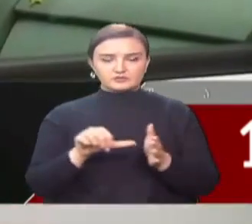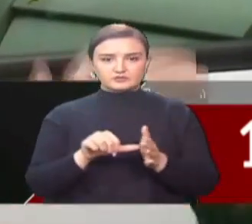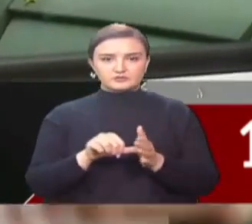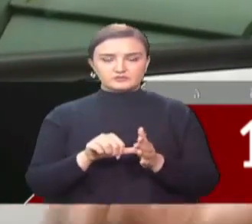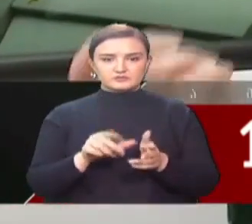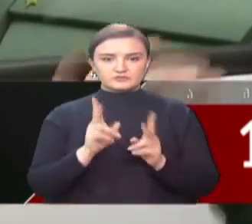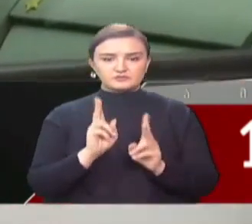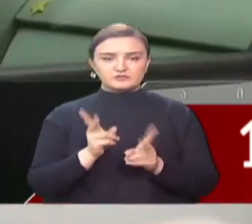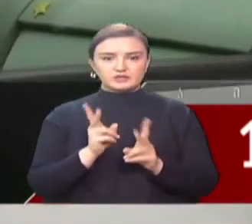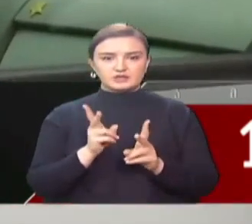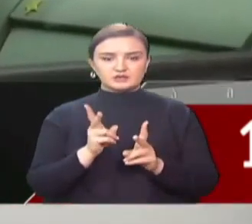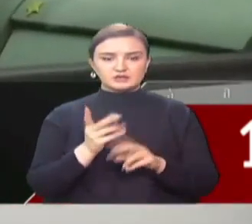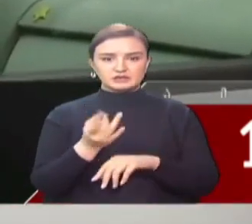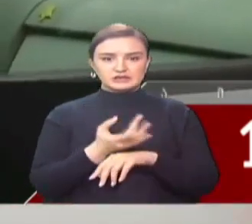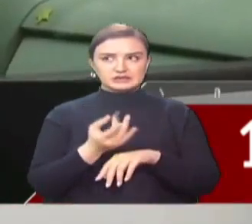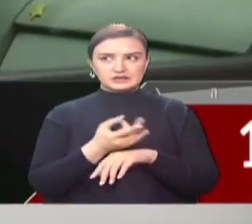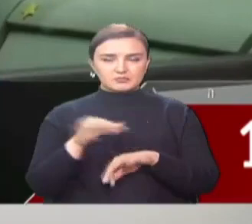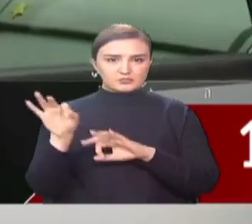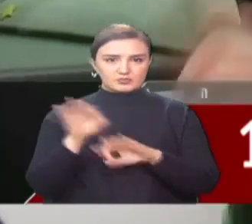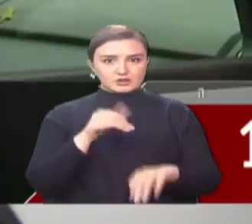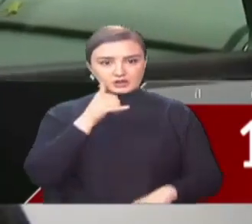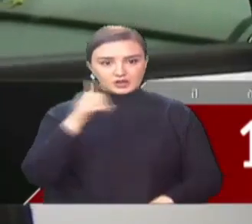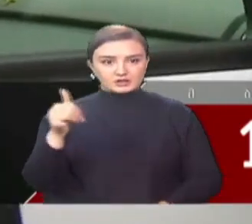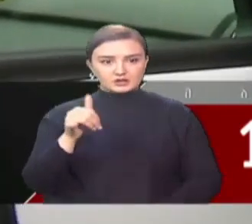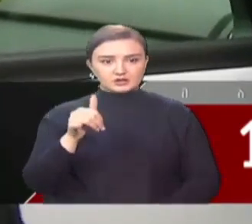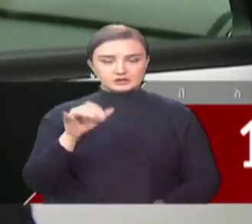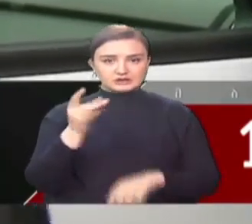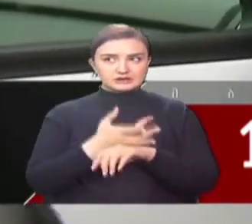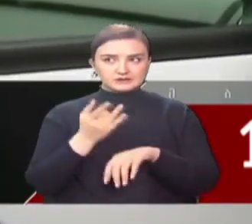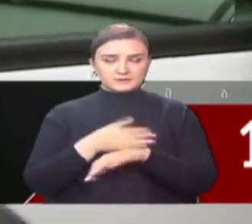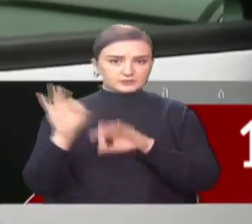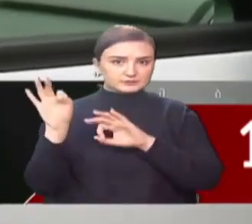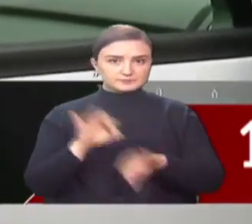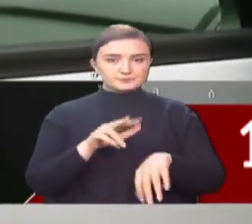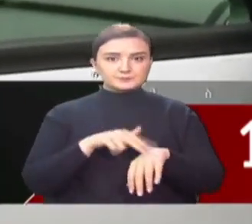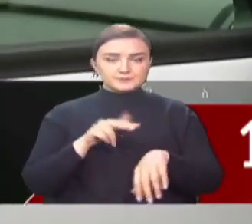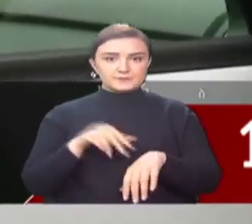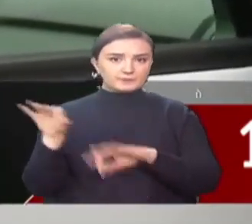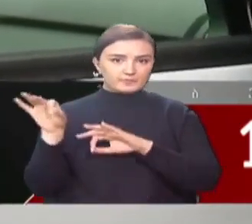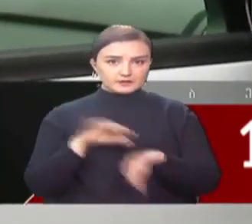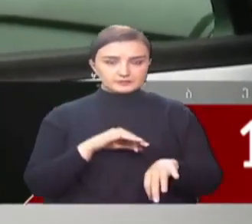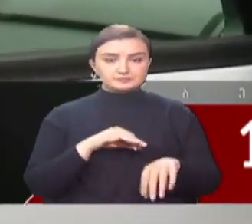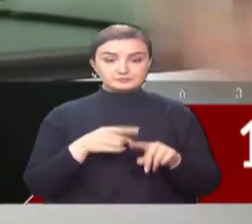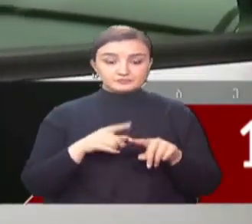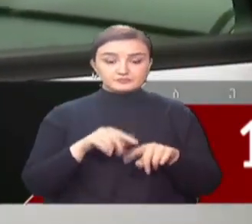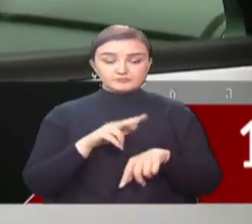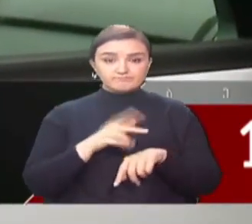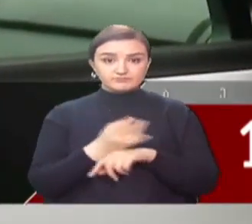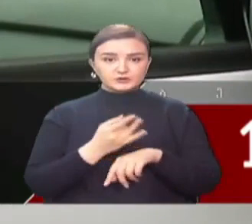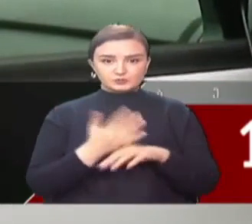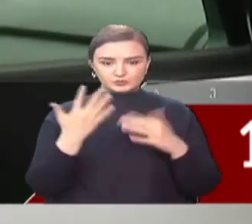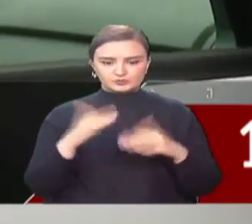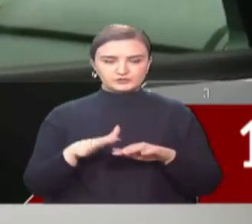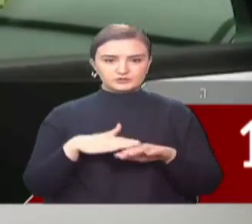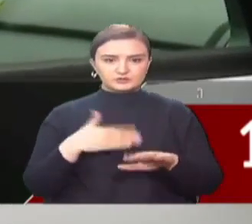ვიღაცამ სასტრაფოში დარეკეს, სანამ სასტრაფო მოვიდა და პატრული მოვიდა, შემდეგ სასტრაფო და უკვე ძალიან